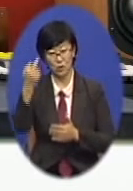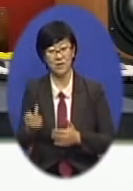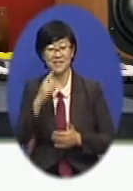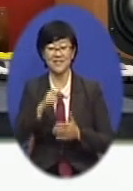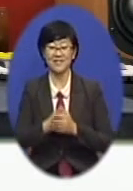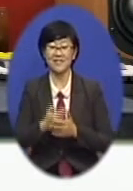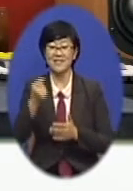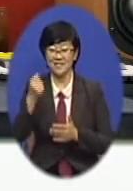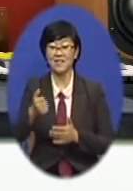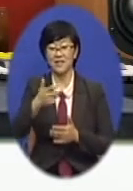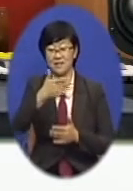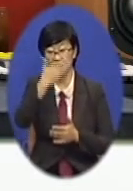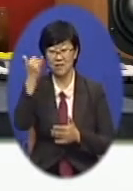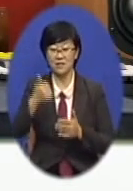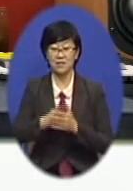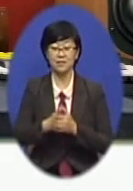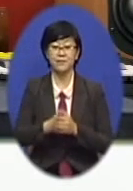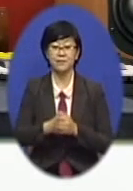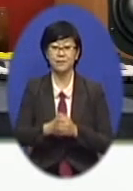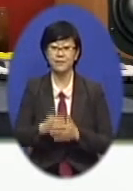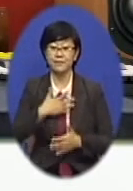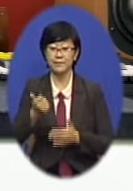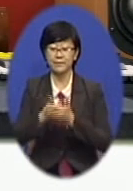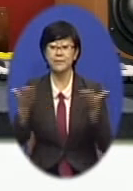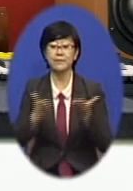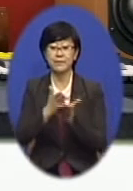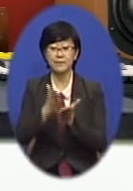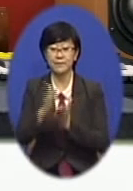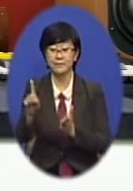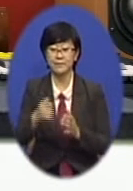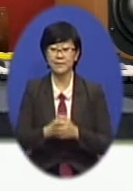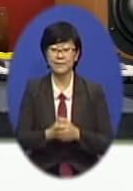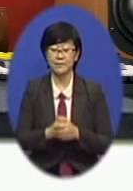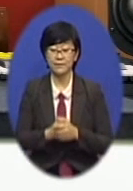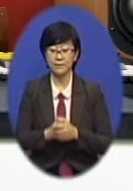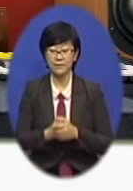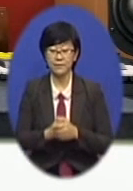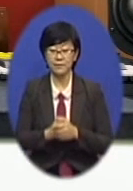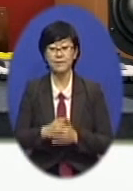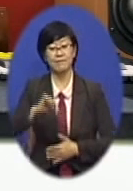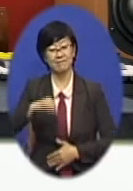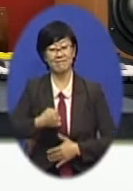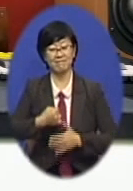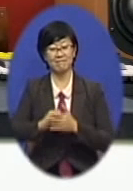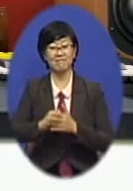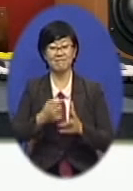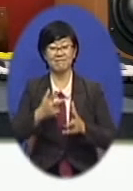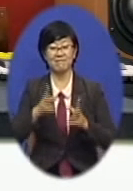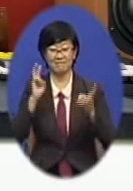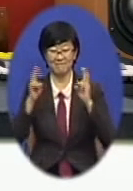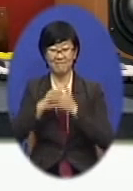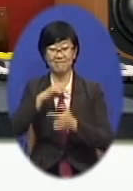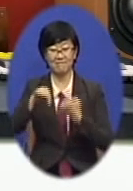지금 그렇구나. 안산에서는 어떤 일을 하고 계신지 여쭤봐도 될까요? 아, 그냥 저기 자영업 좀 하고 있습니다. 자영업,